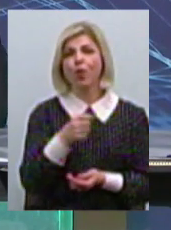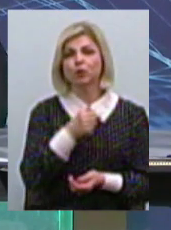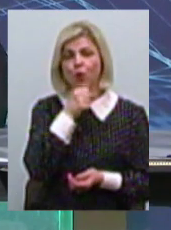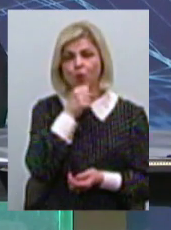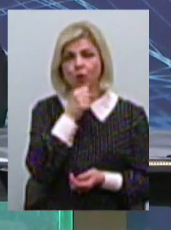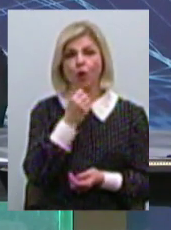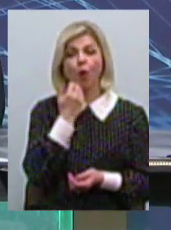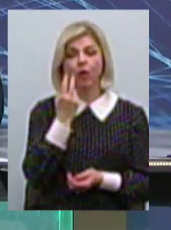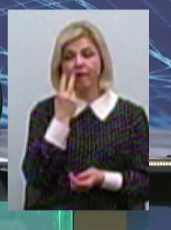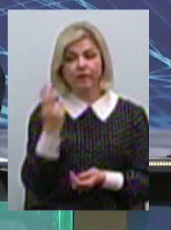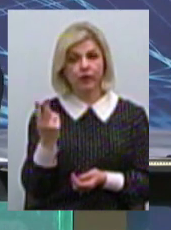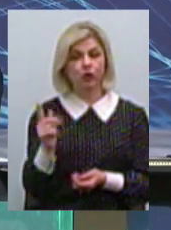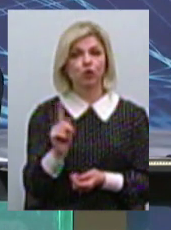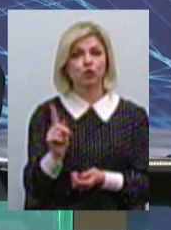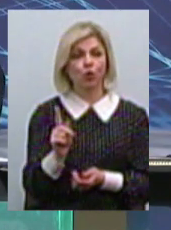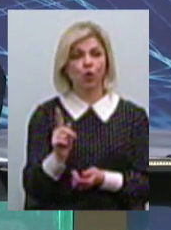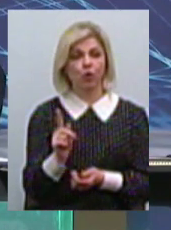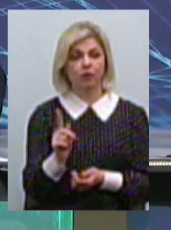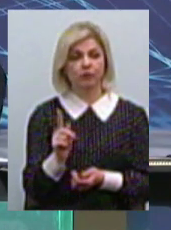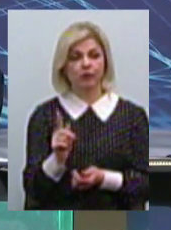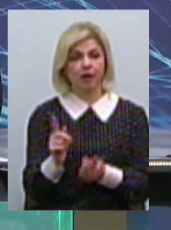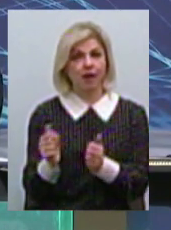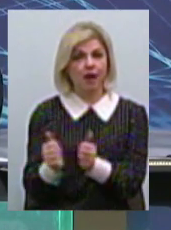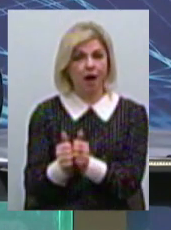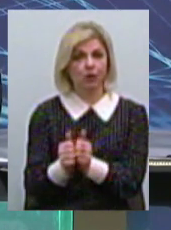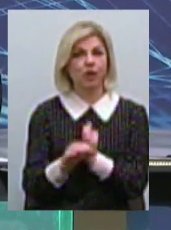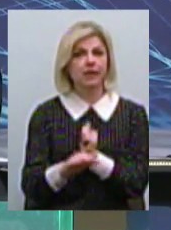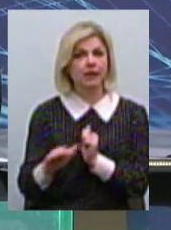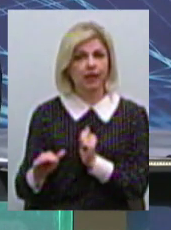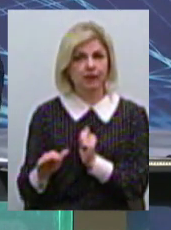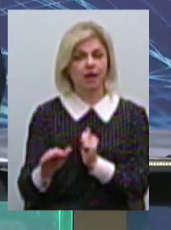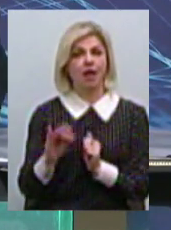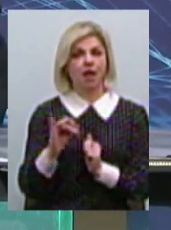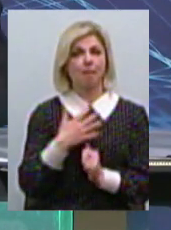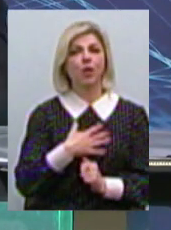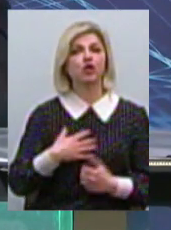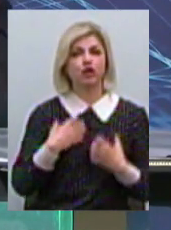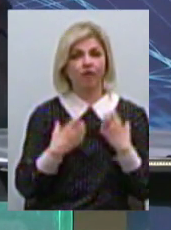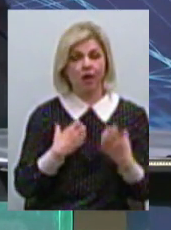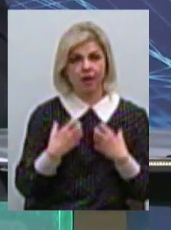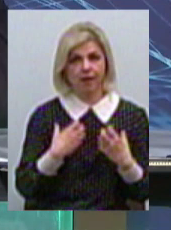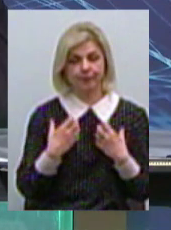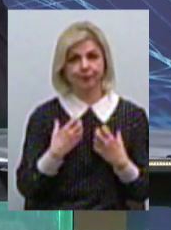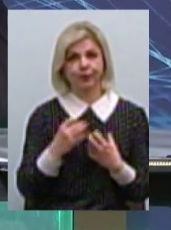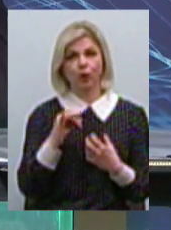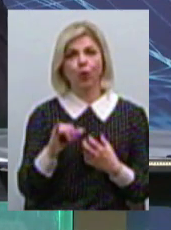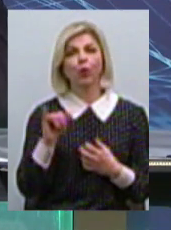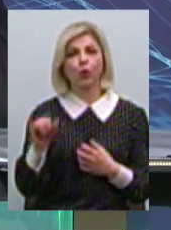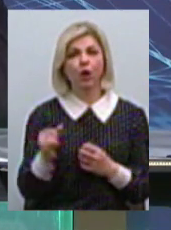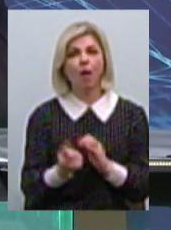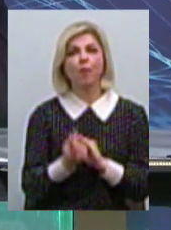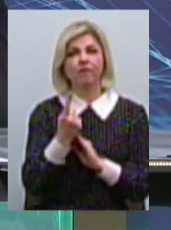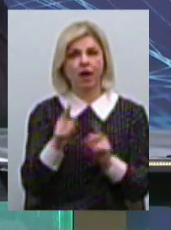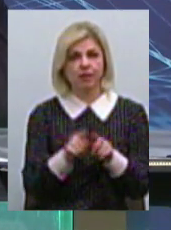дорослі, коли дивиться і бачить, що, як я говорю, що дитина переживає, в першу чергу, в неї виникає така